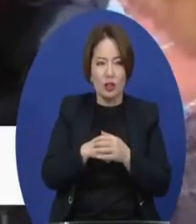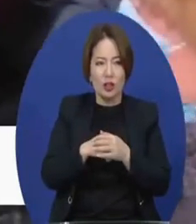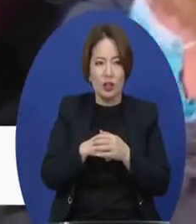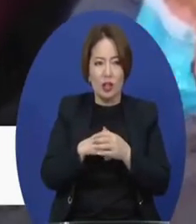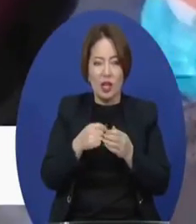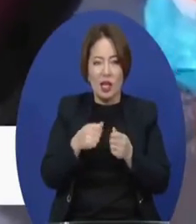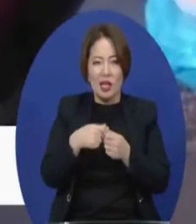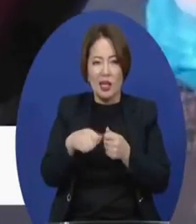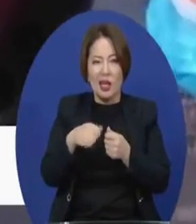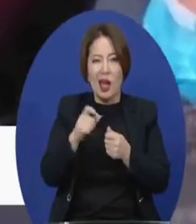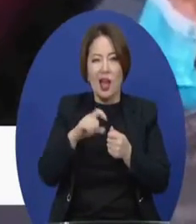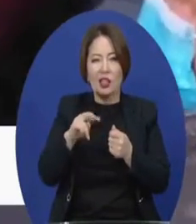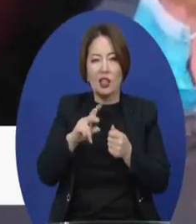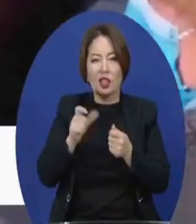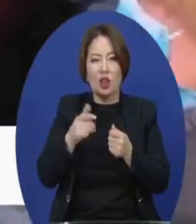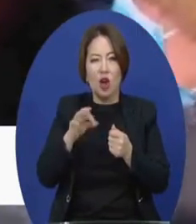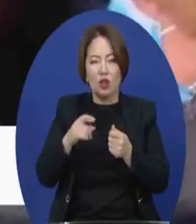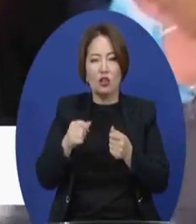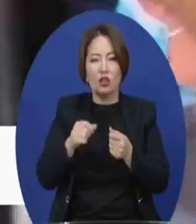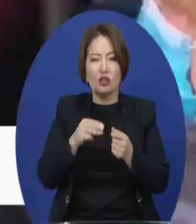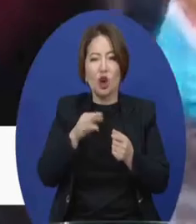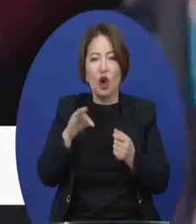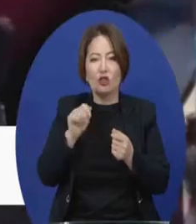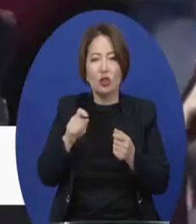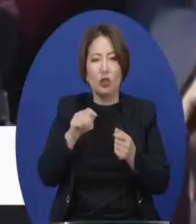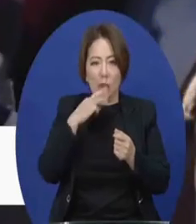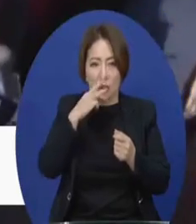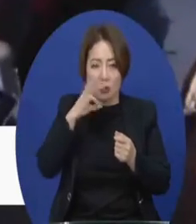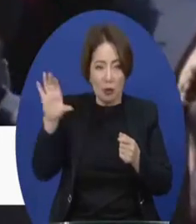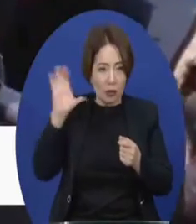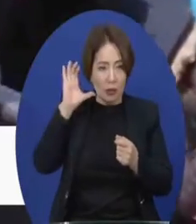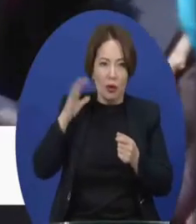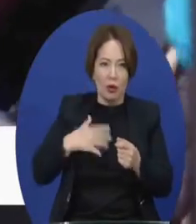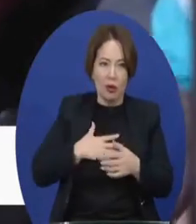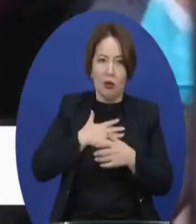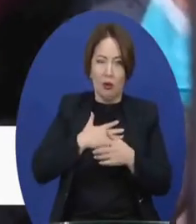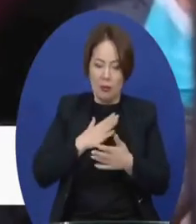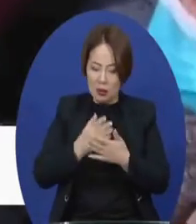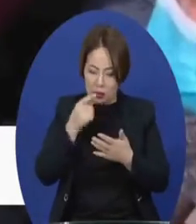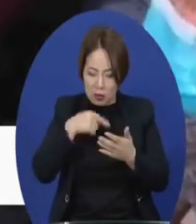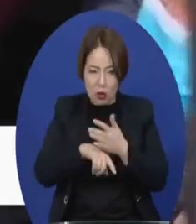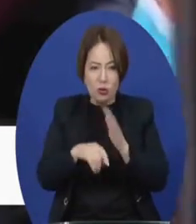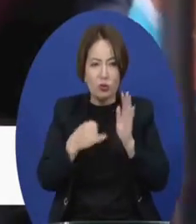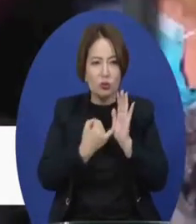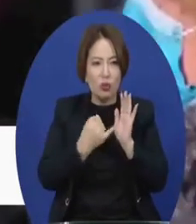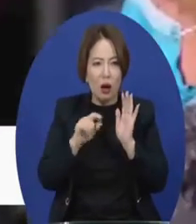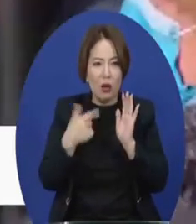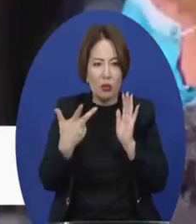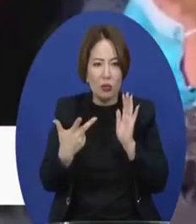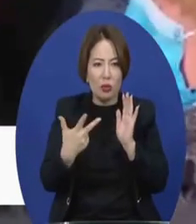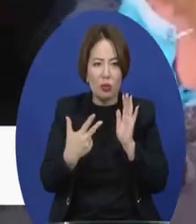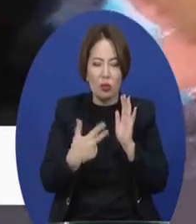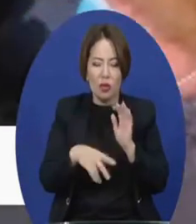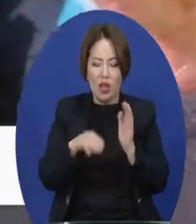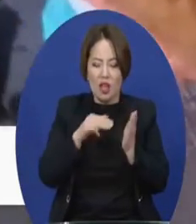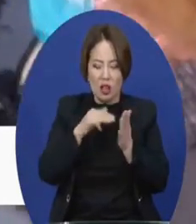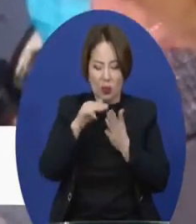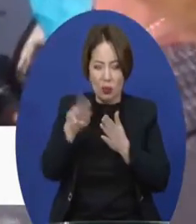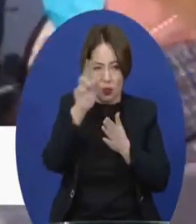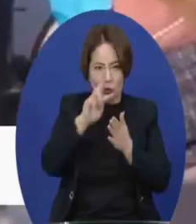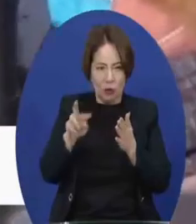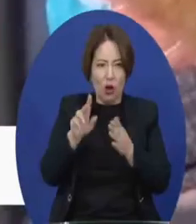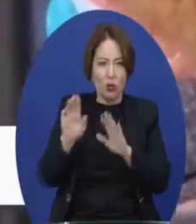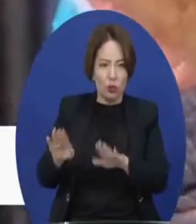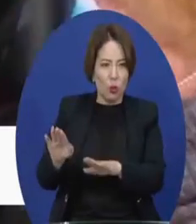элэгдэл хоргодол тооцно гэсэн ийм аимшигтай мэдээллийг бидэнд бас өгсөн. Цаана нь 6.3 тэрбум Америк доллар үлдэж